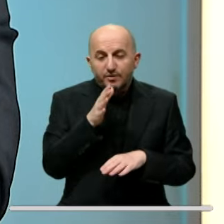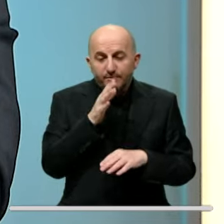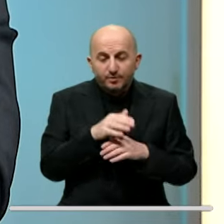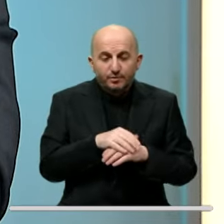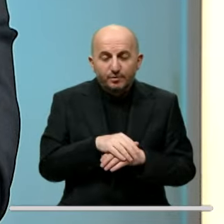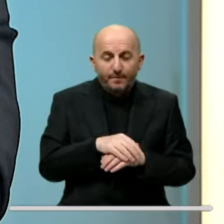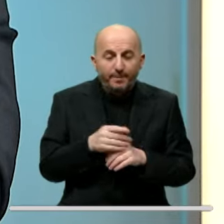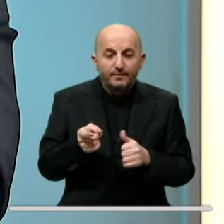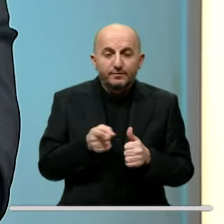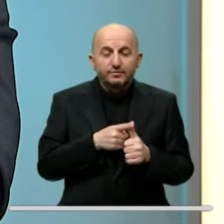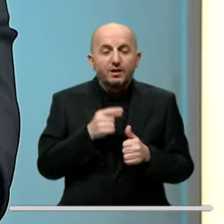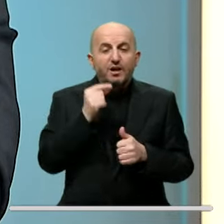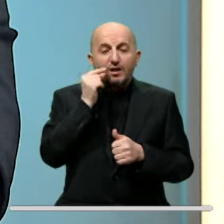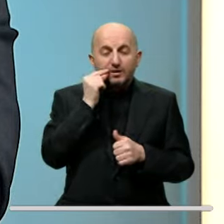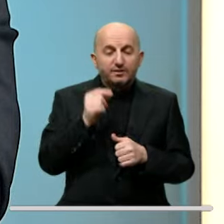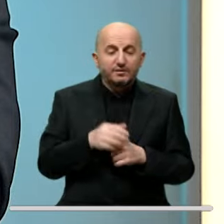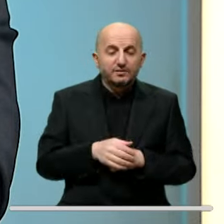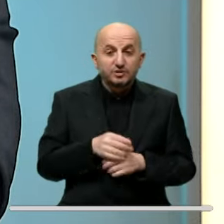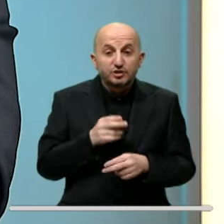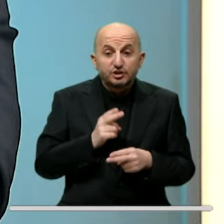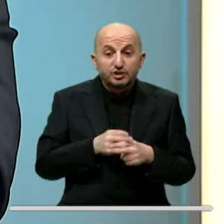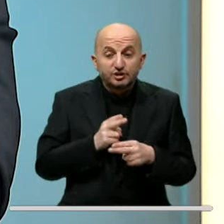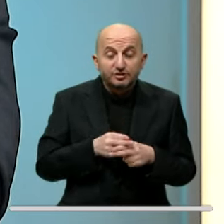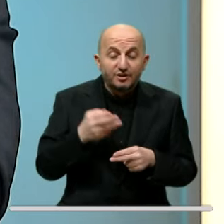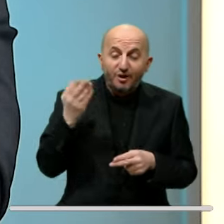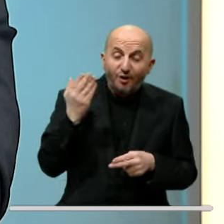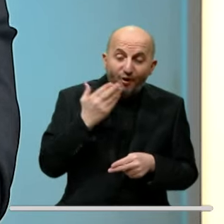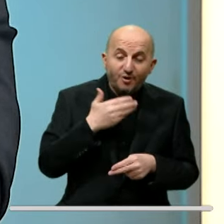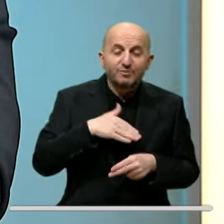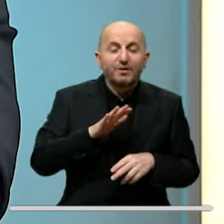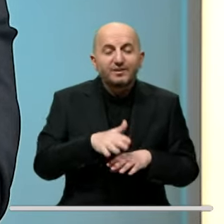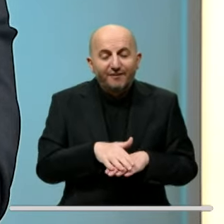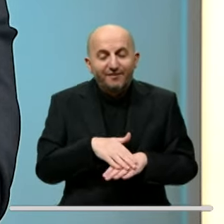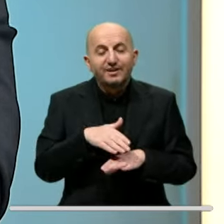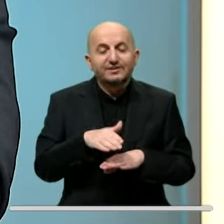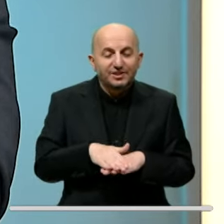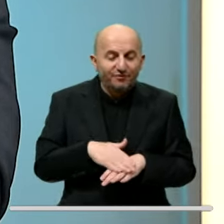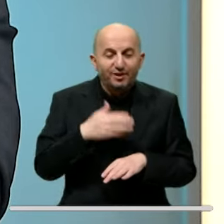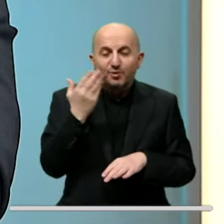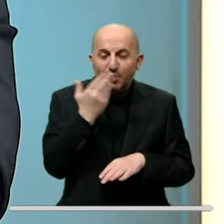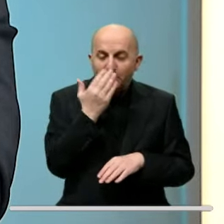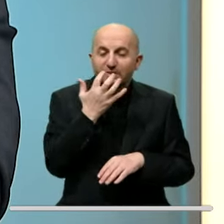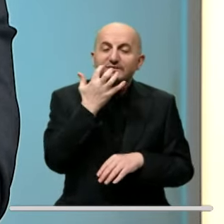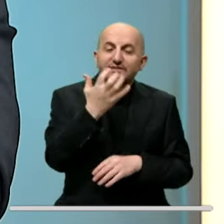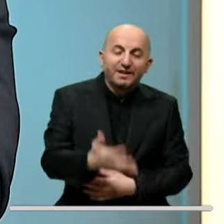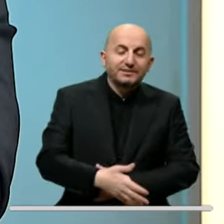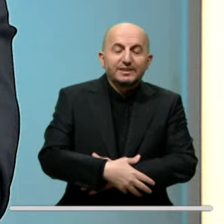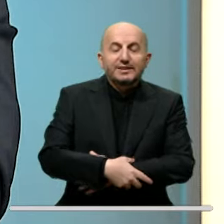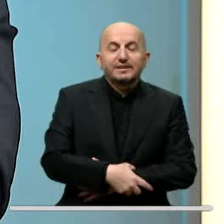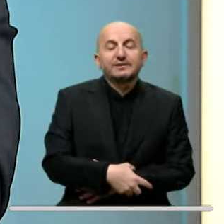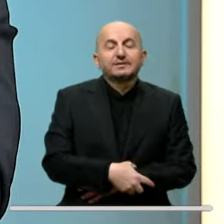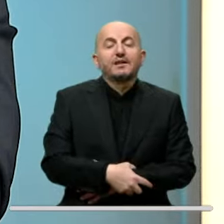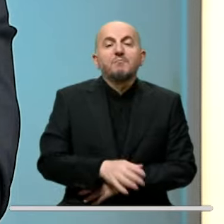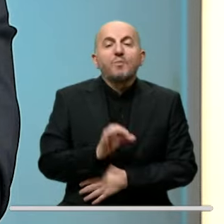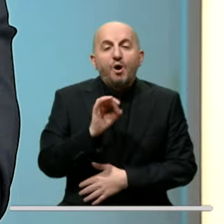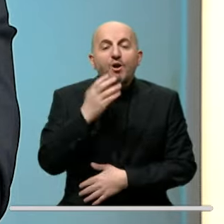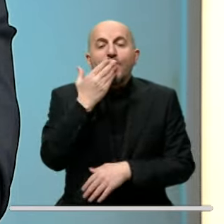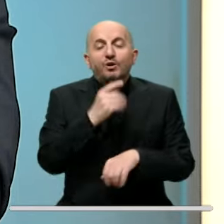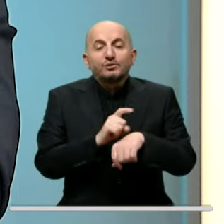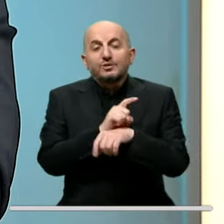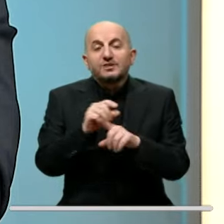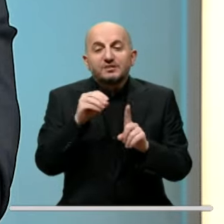durumda öncelikle beyefendiye hızlı okumamasını, tane tane okumasını tavsiye ederiz. Böyle okuduğu